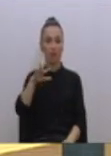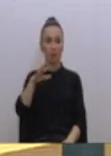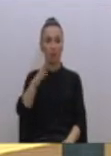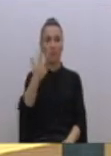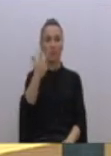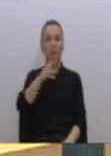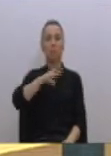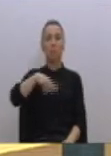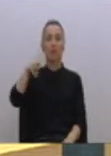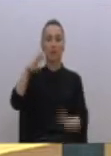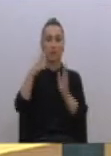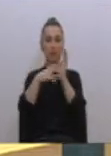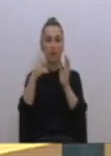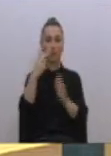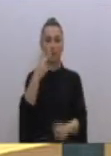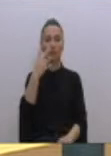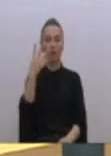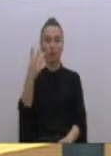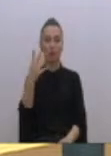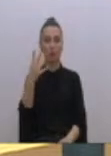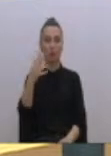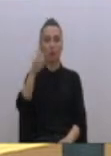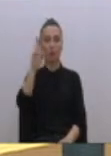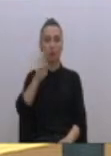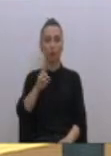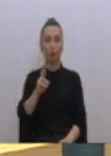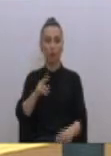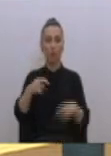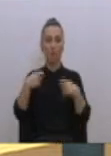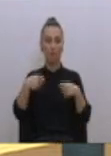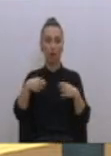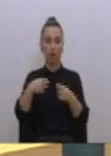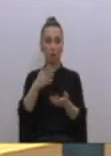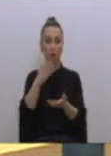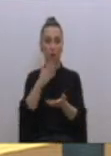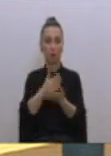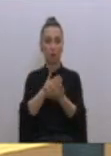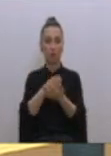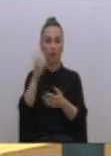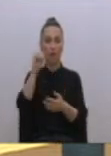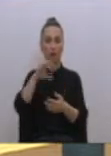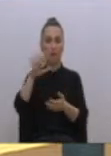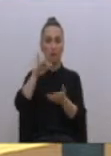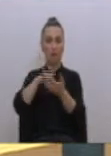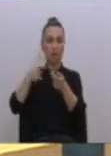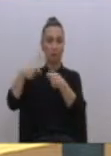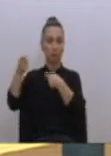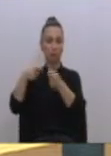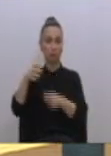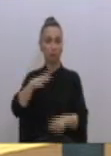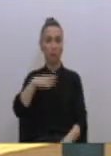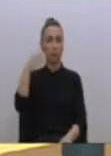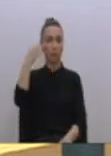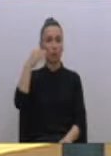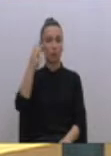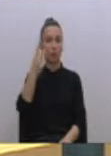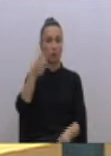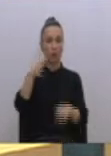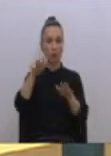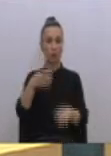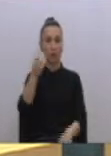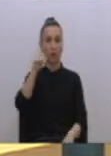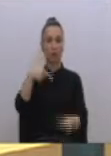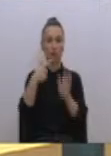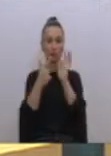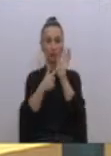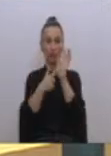miliarde, schras, ulta 3 milioane dolari, ulta acelor bașii eurocaușii, dacă sunt ulta eurocaușii de 3 milioane, ulta gize, ulta turcati, tot mai intel, și dimiate de